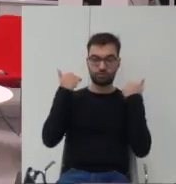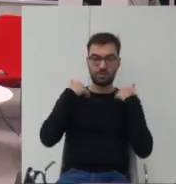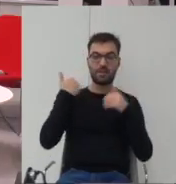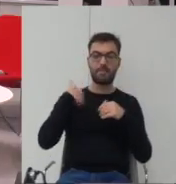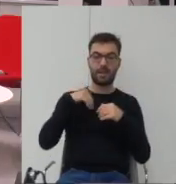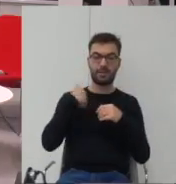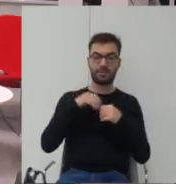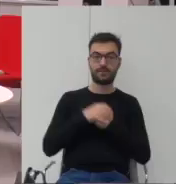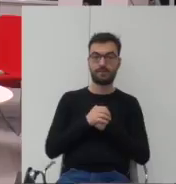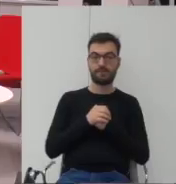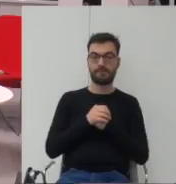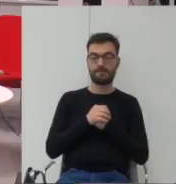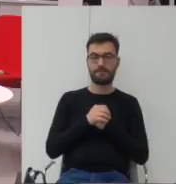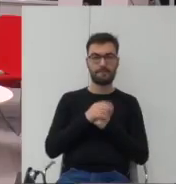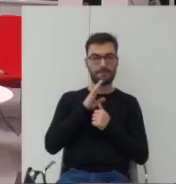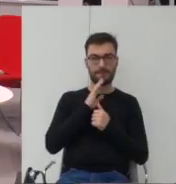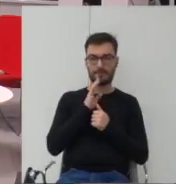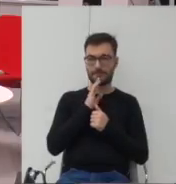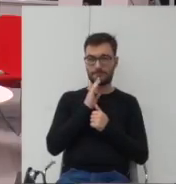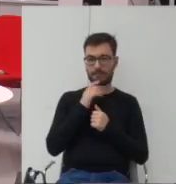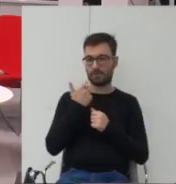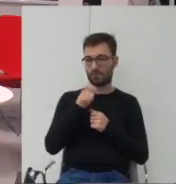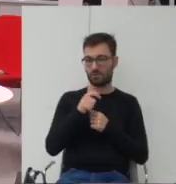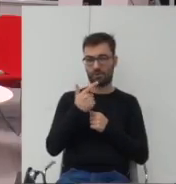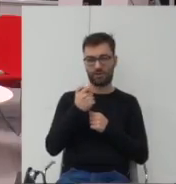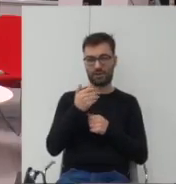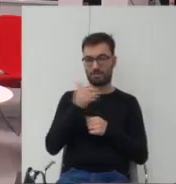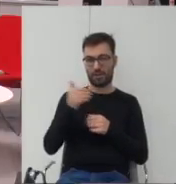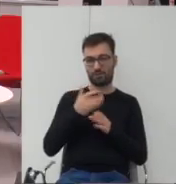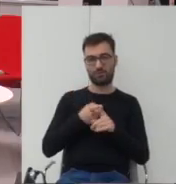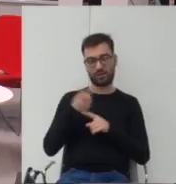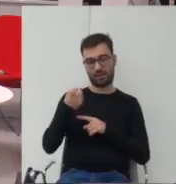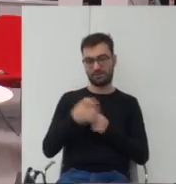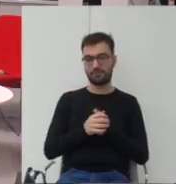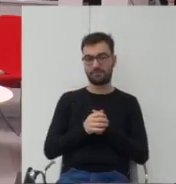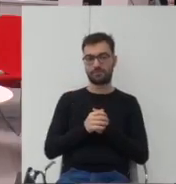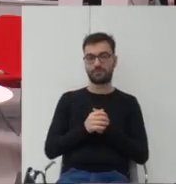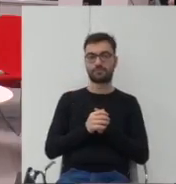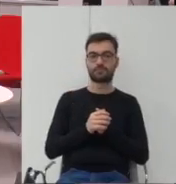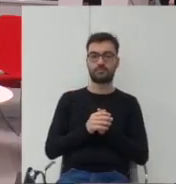szpital bielański, śmiem twierdzić, jakieś 100-200 metrów.